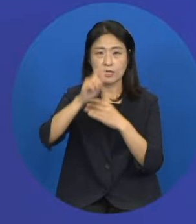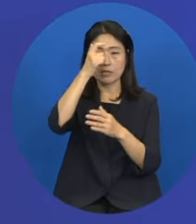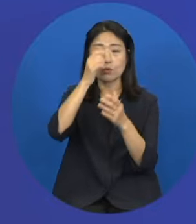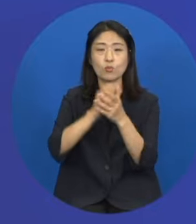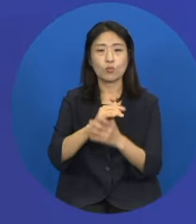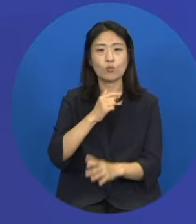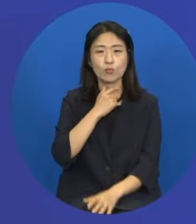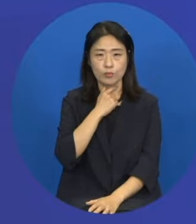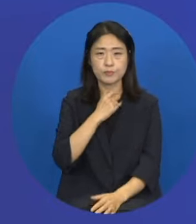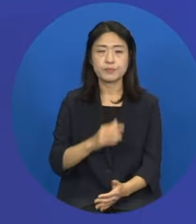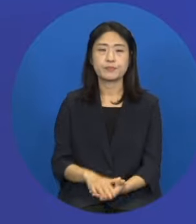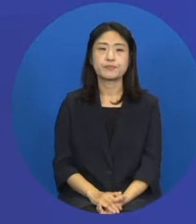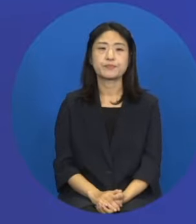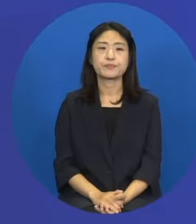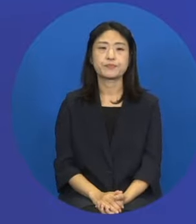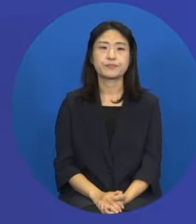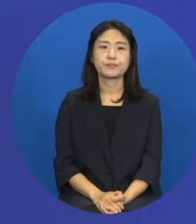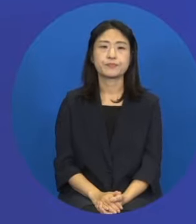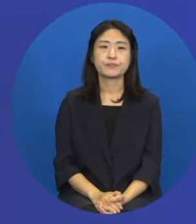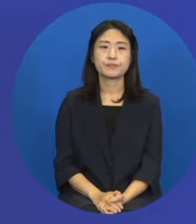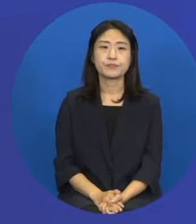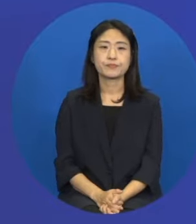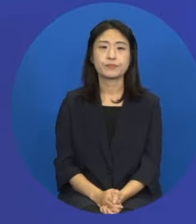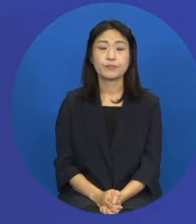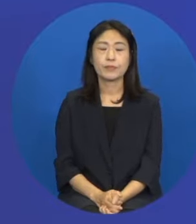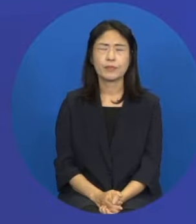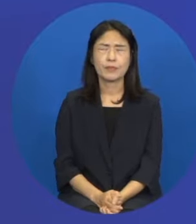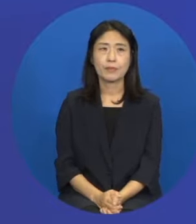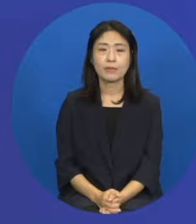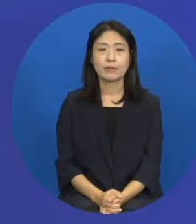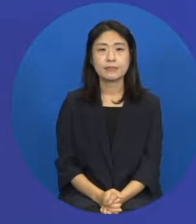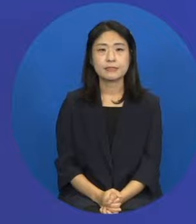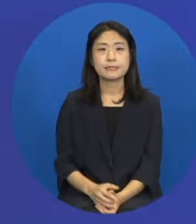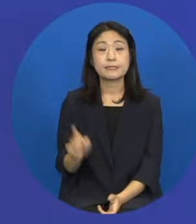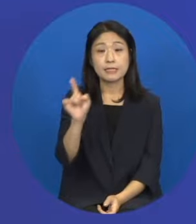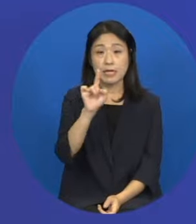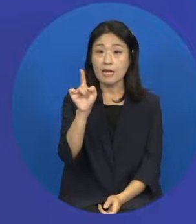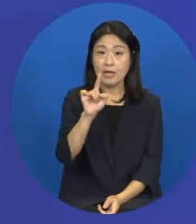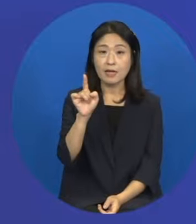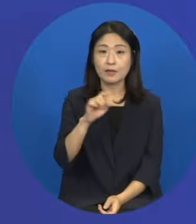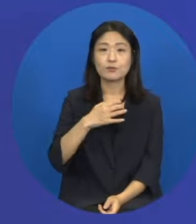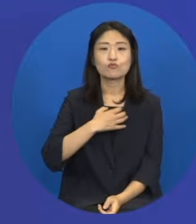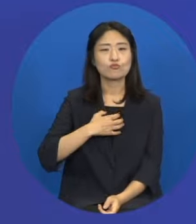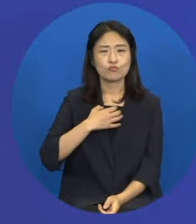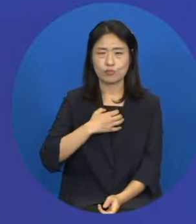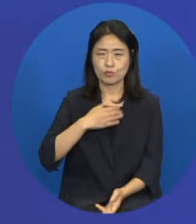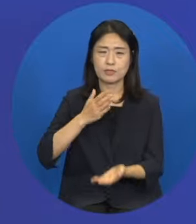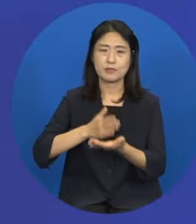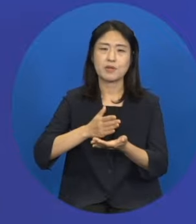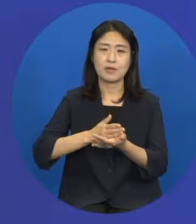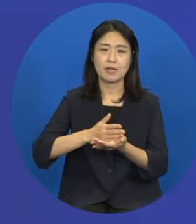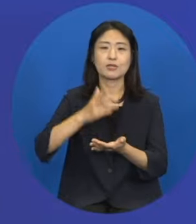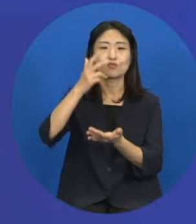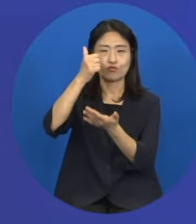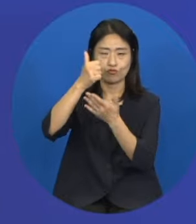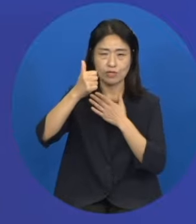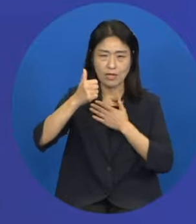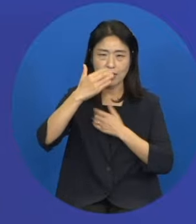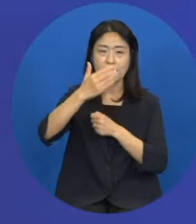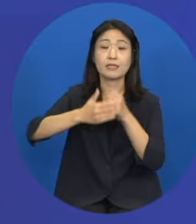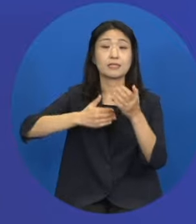시간 갖겠습니다. 아무것도 두려워하지 말라. 주 나의 하나님이